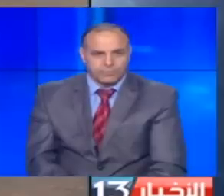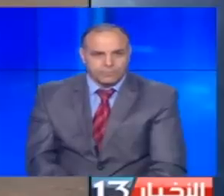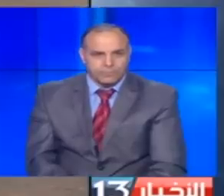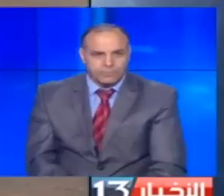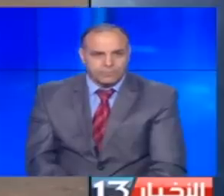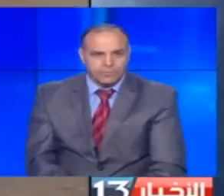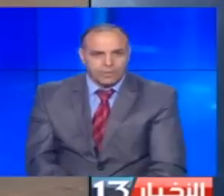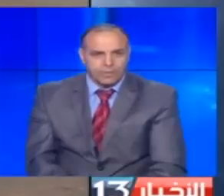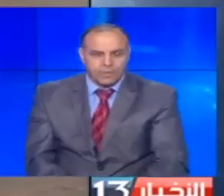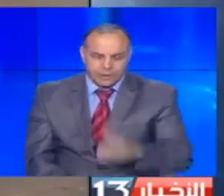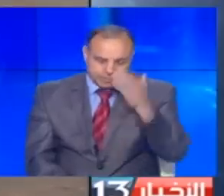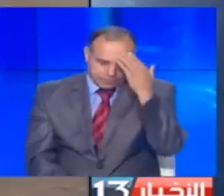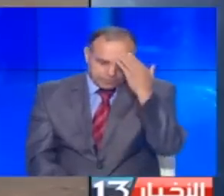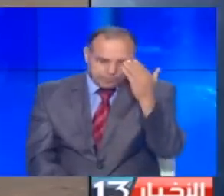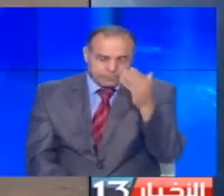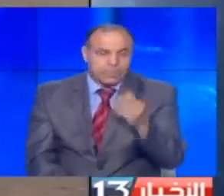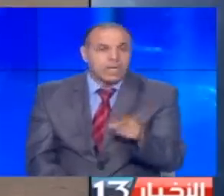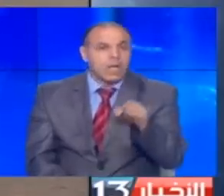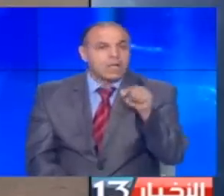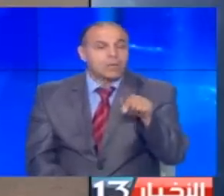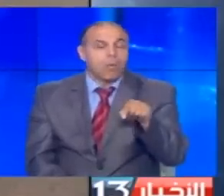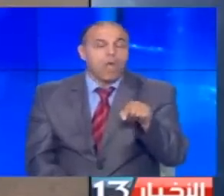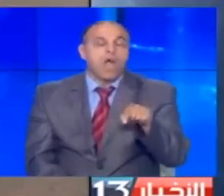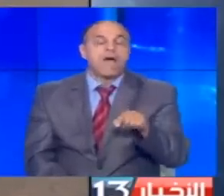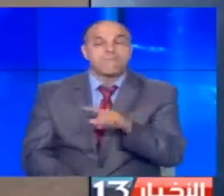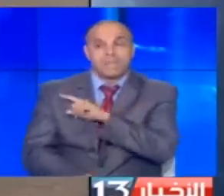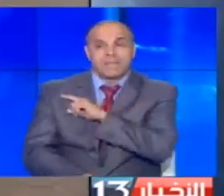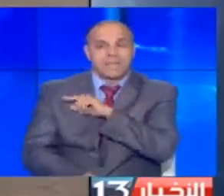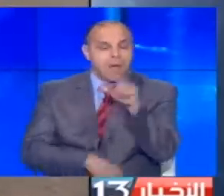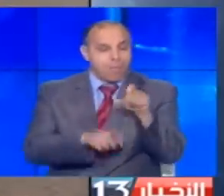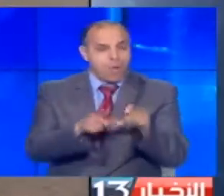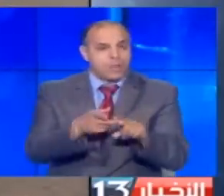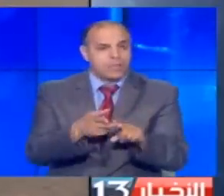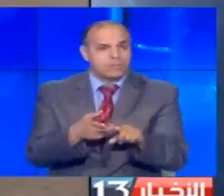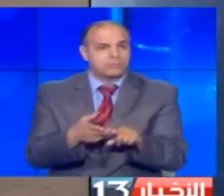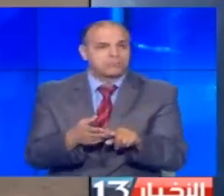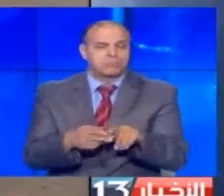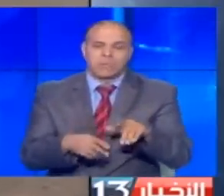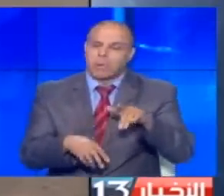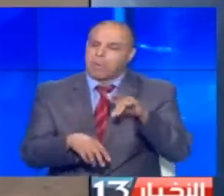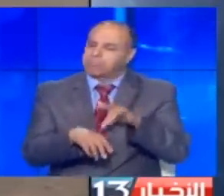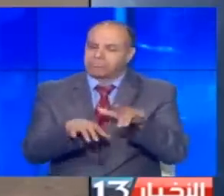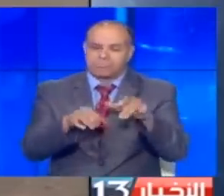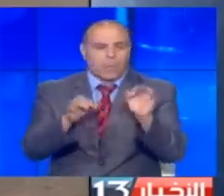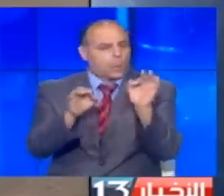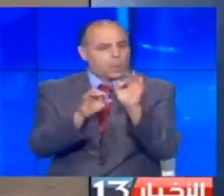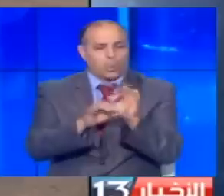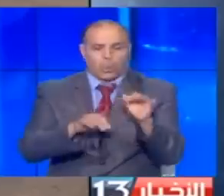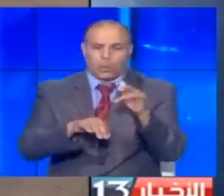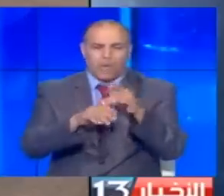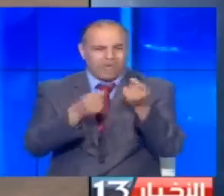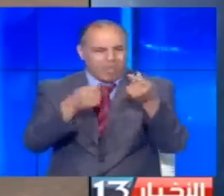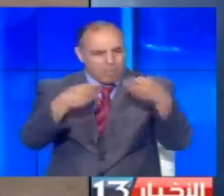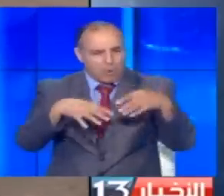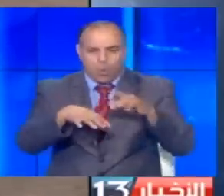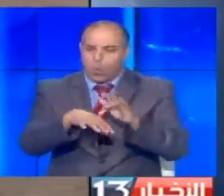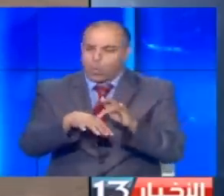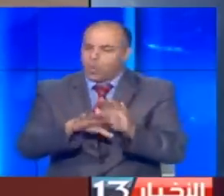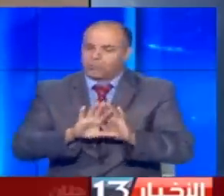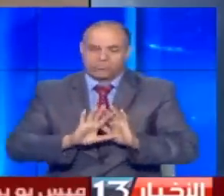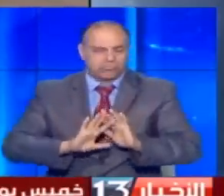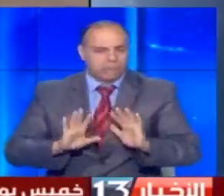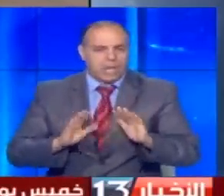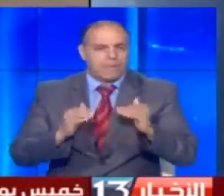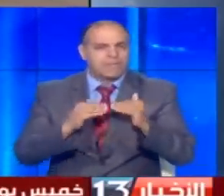مساء الخير بالنسبه للاوضاع الخاصه بالمواطنين لم يسجل ايه اضرار وخسائر ماديه جسيمه في